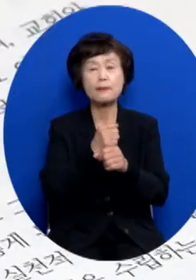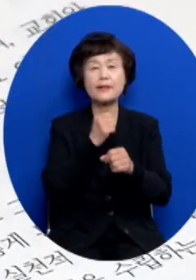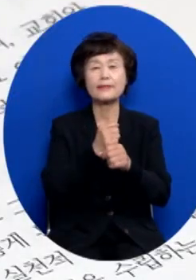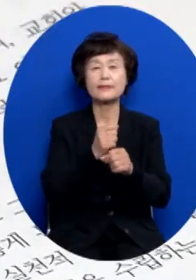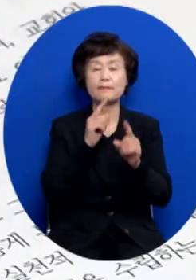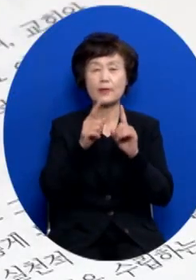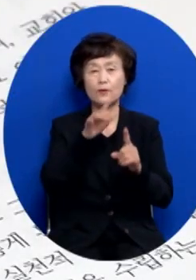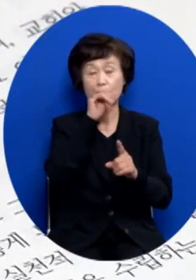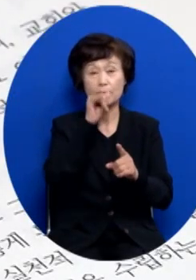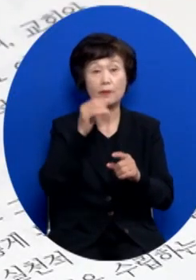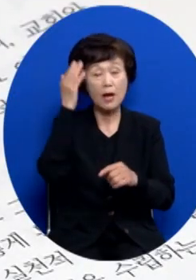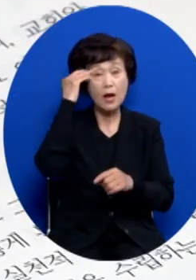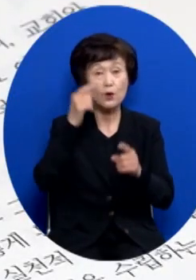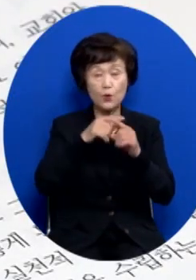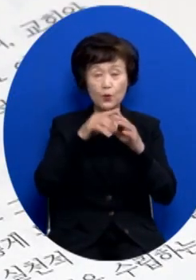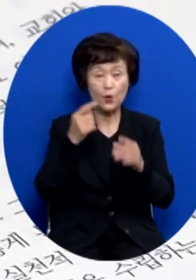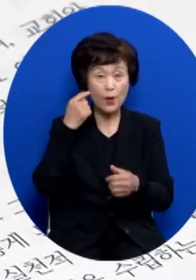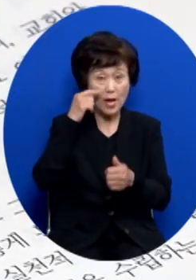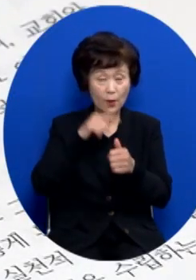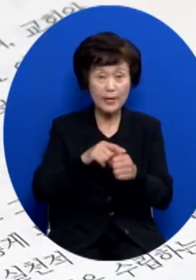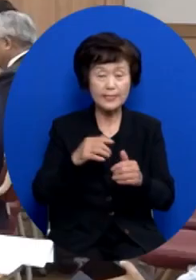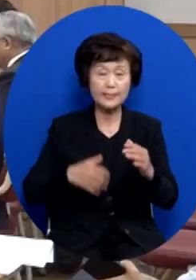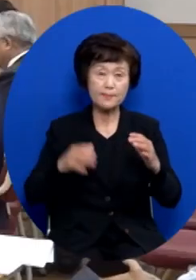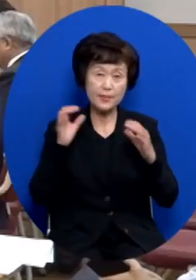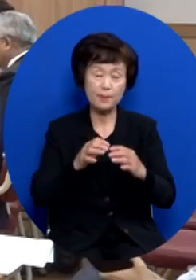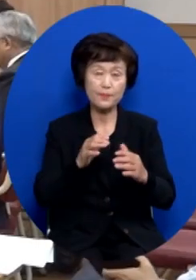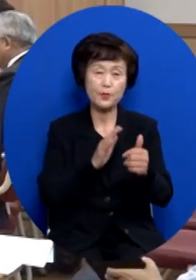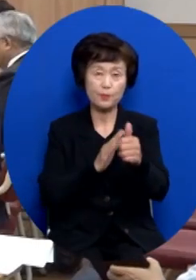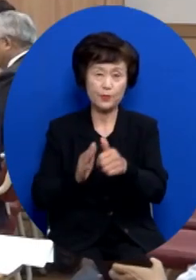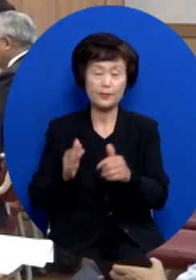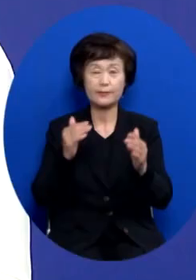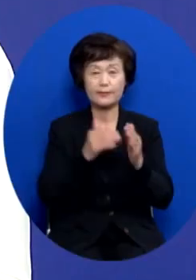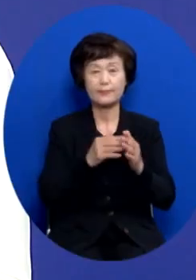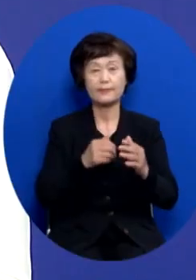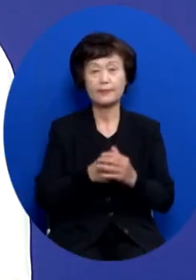있다며 한국교회의 관심과 협력을 요청했습니다.